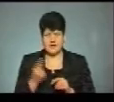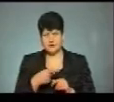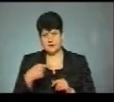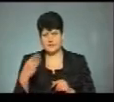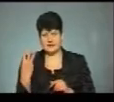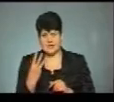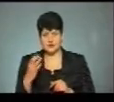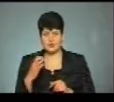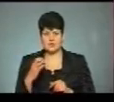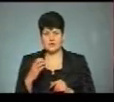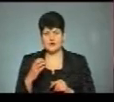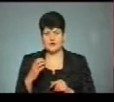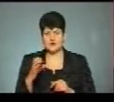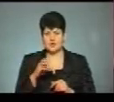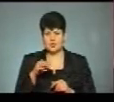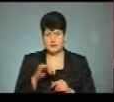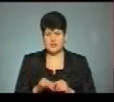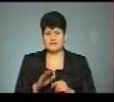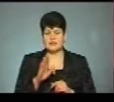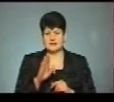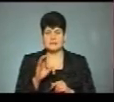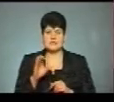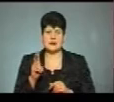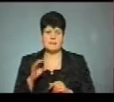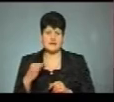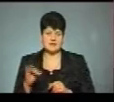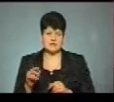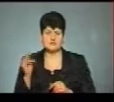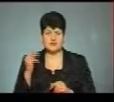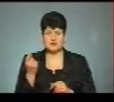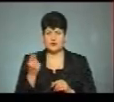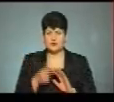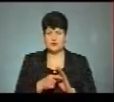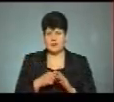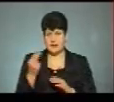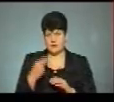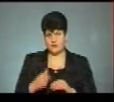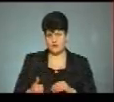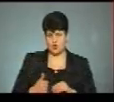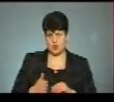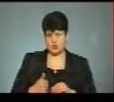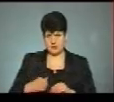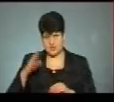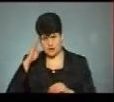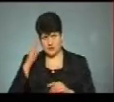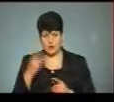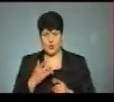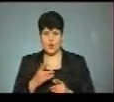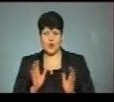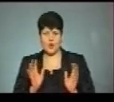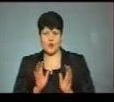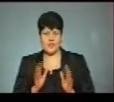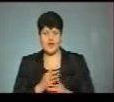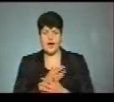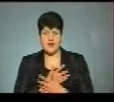ступенів імені Ярослава Горошка. Владислав Серпевський, який навчається в 11 класі, намалював солдата, якого охороняє ангел. На